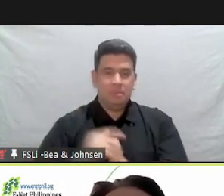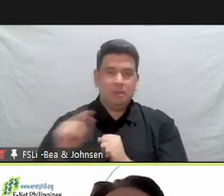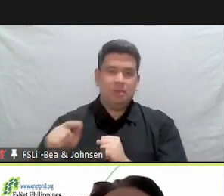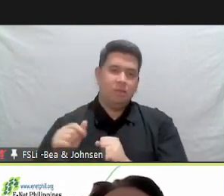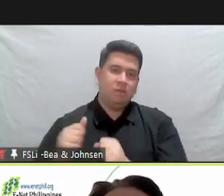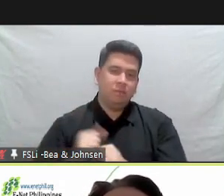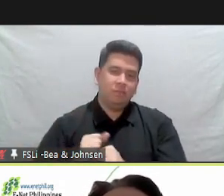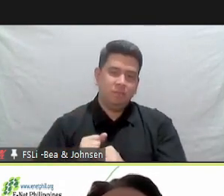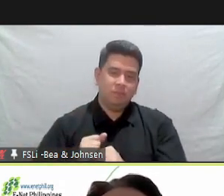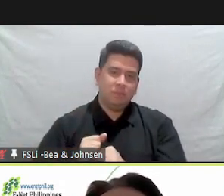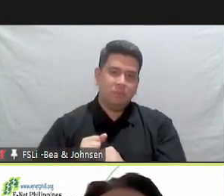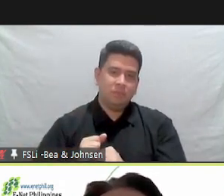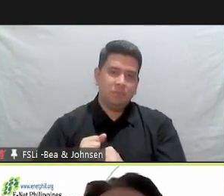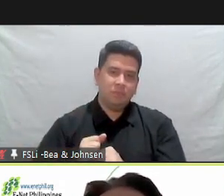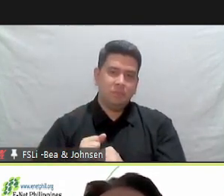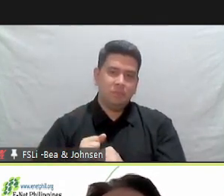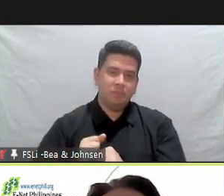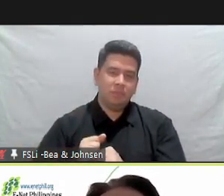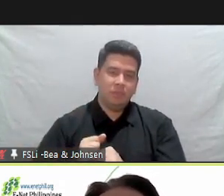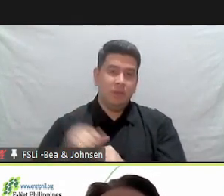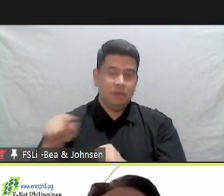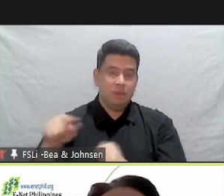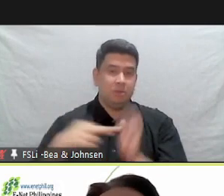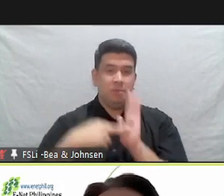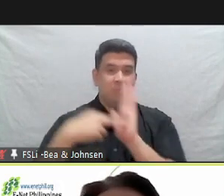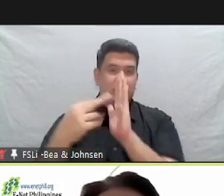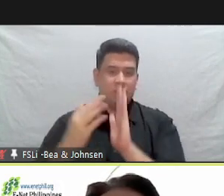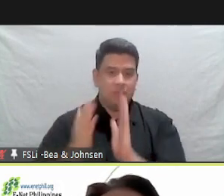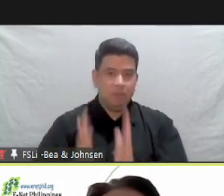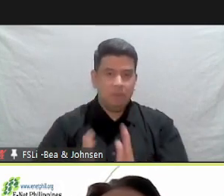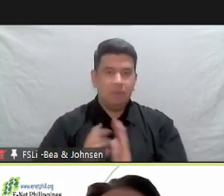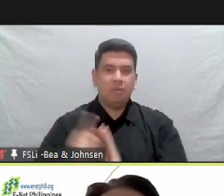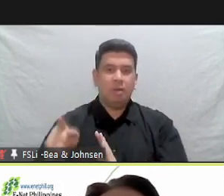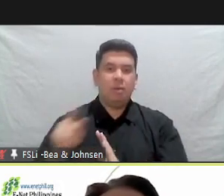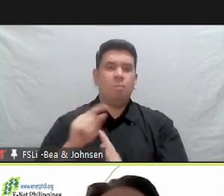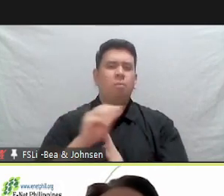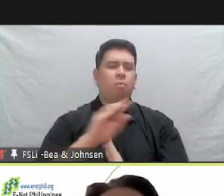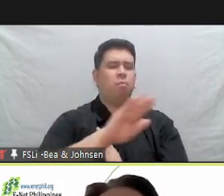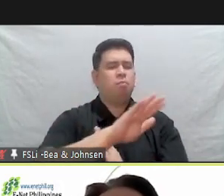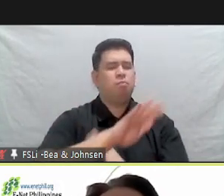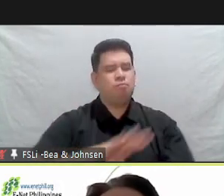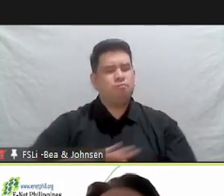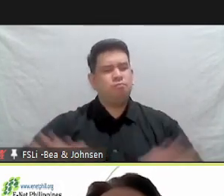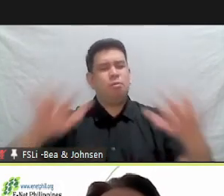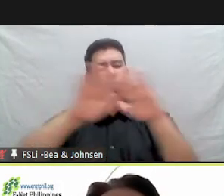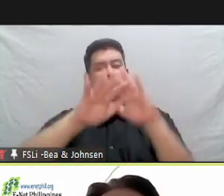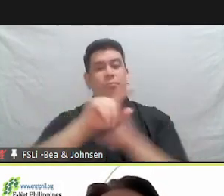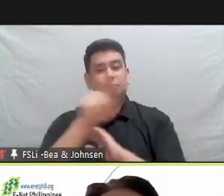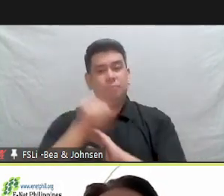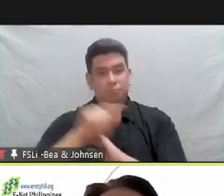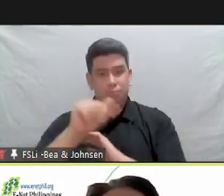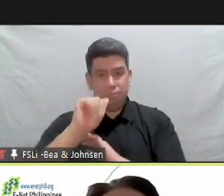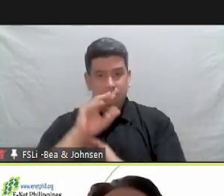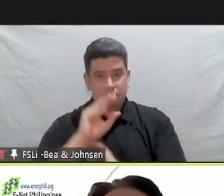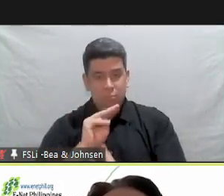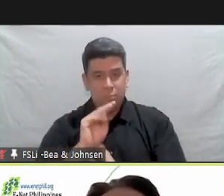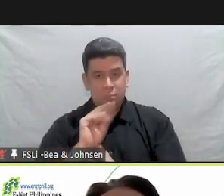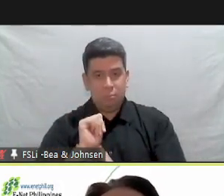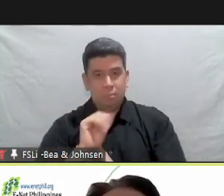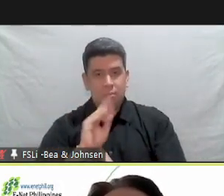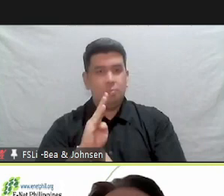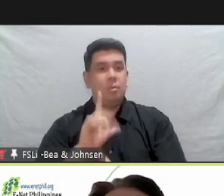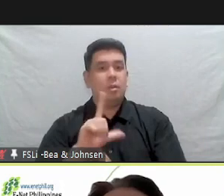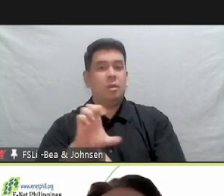consultative advisory body representative sa buong Zambales para sa katutubong edukasyon na pinangunahan